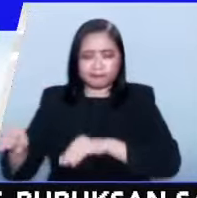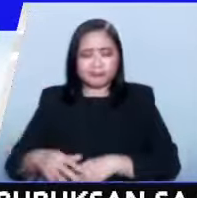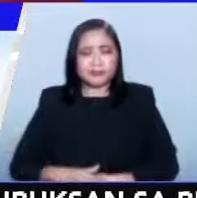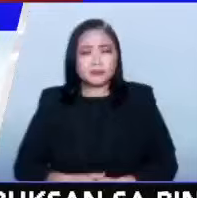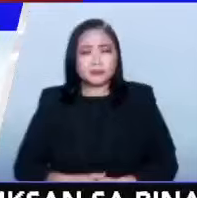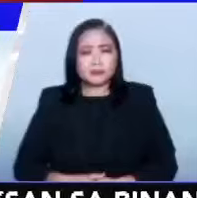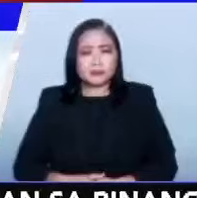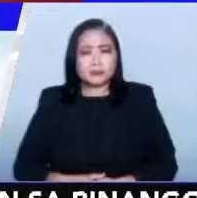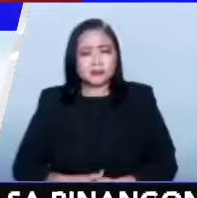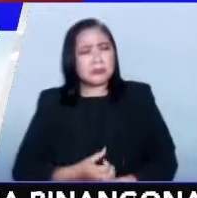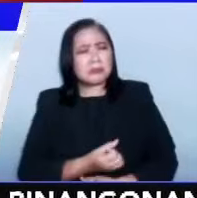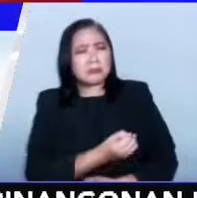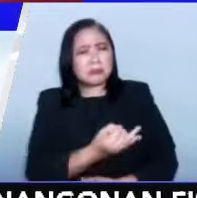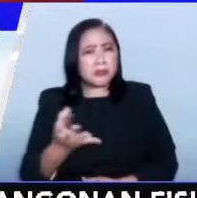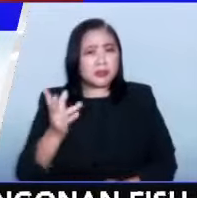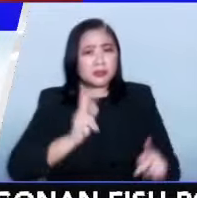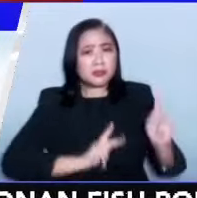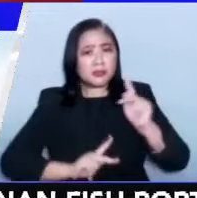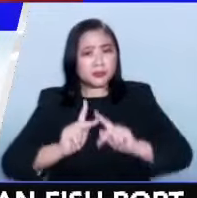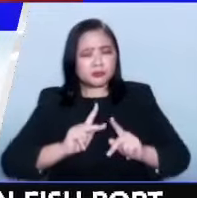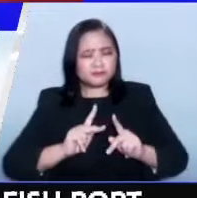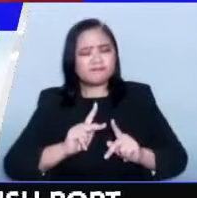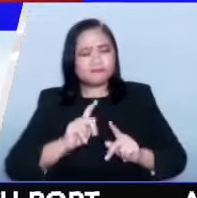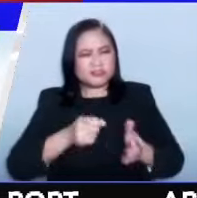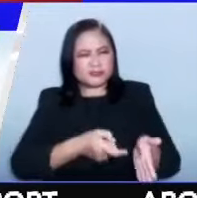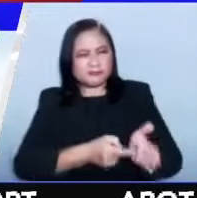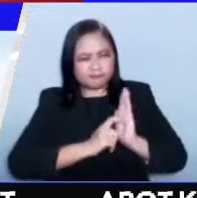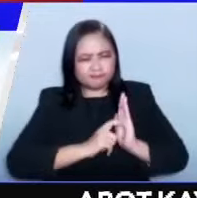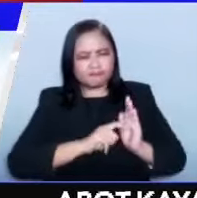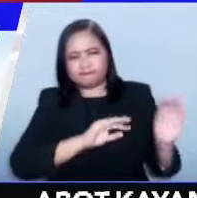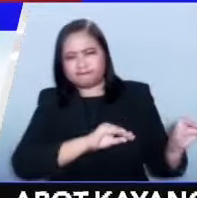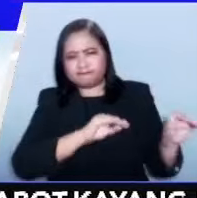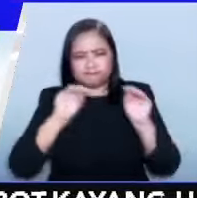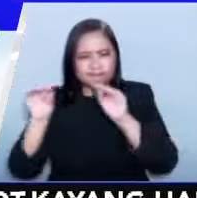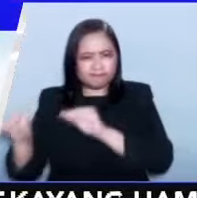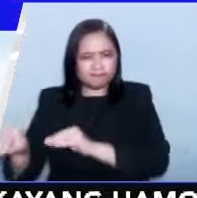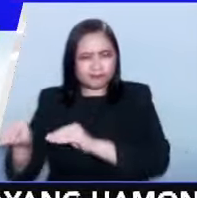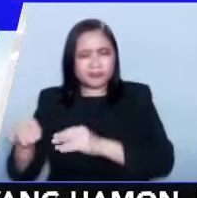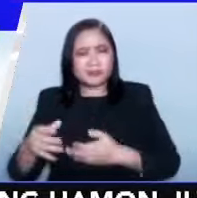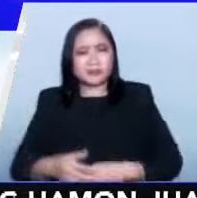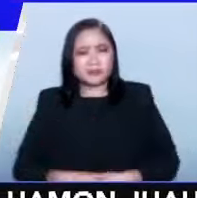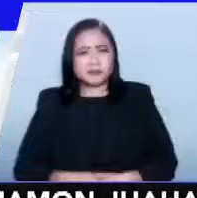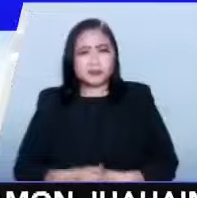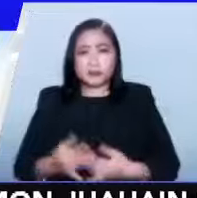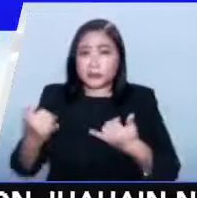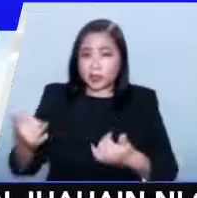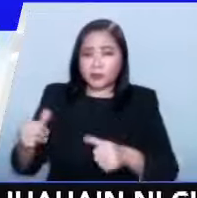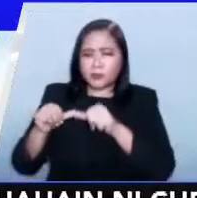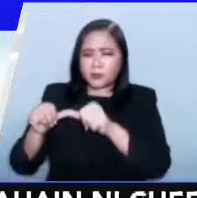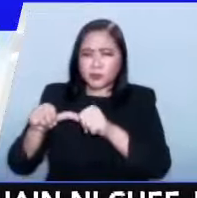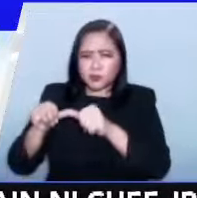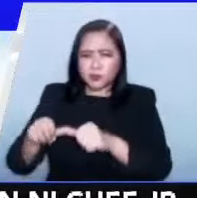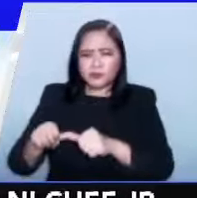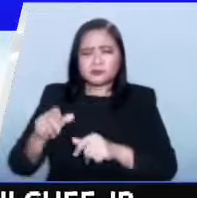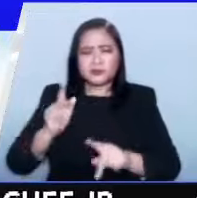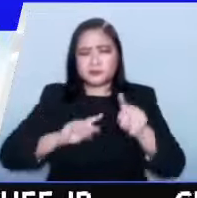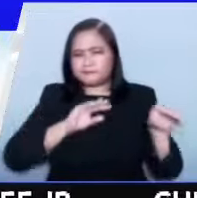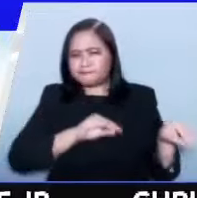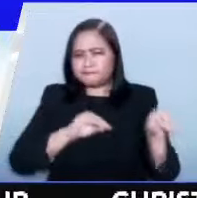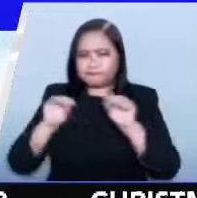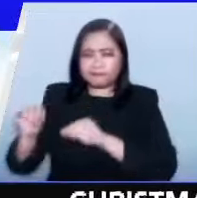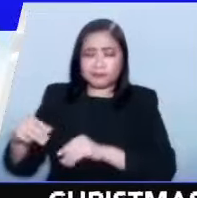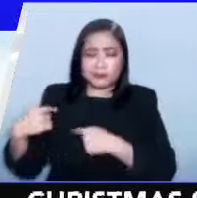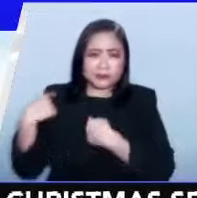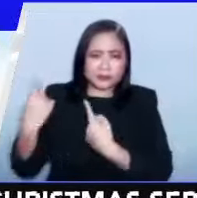kababae natin na na force evacuation po diyan ah ongoing pa po since yesterday Wala pa ho tayong mga